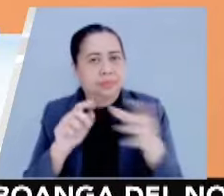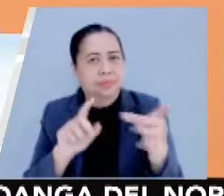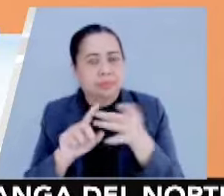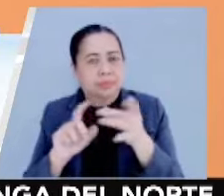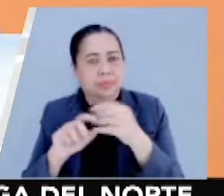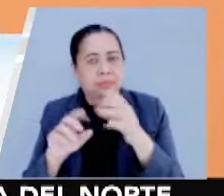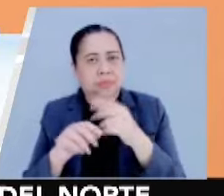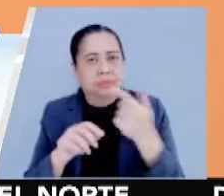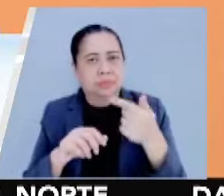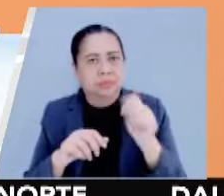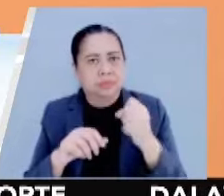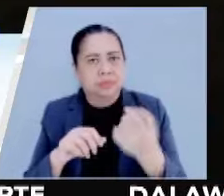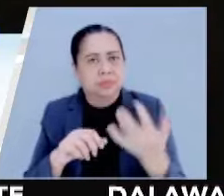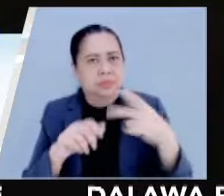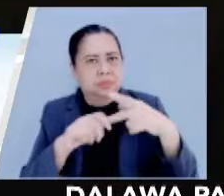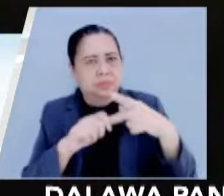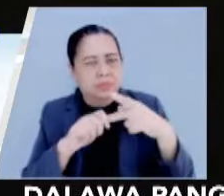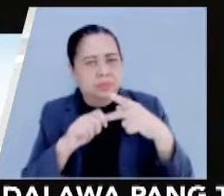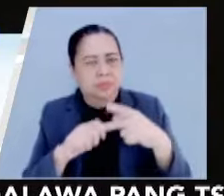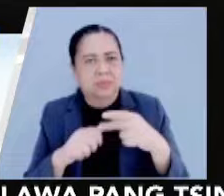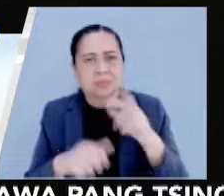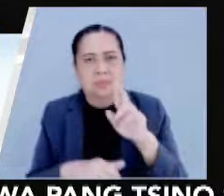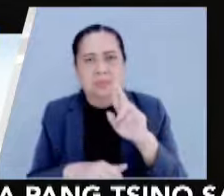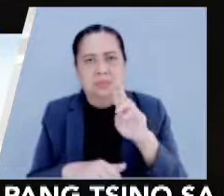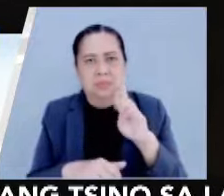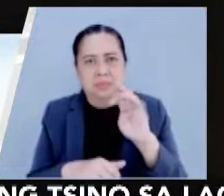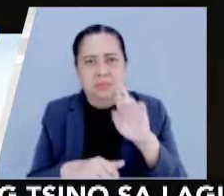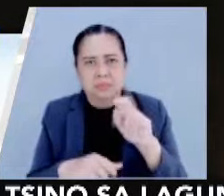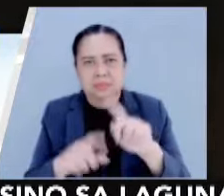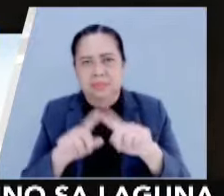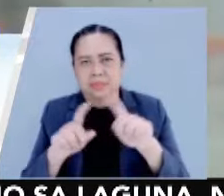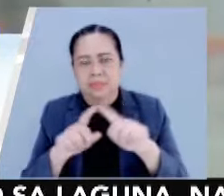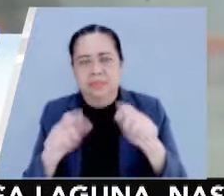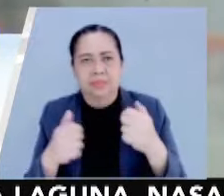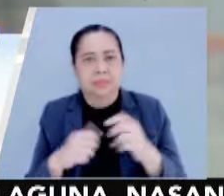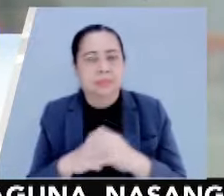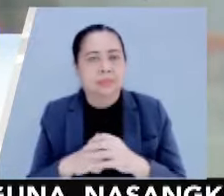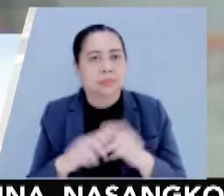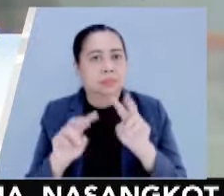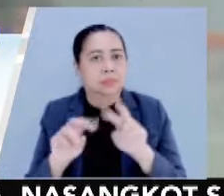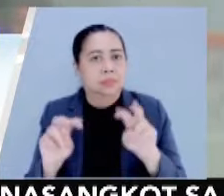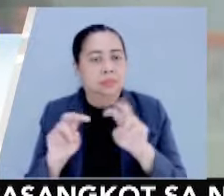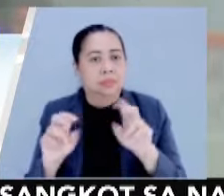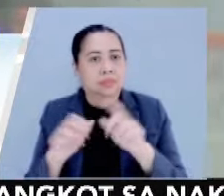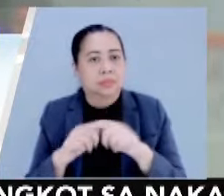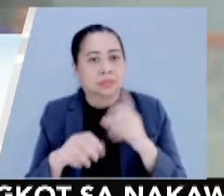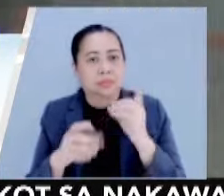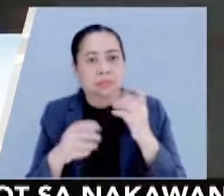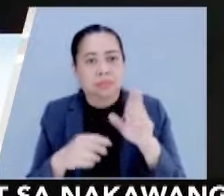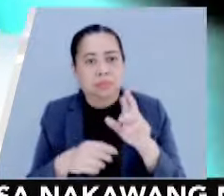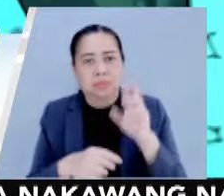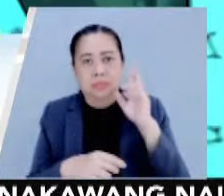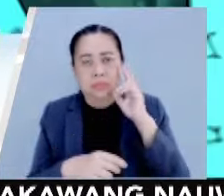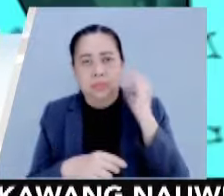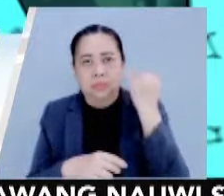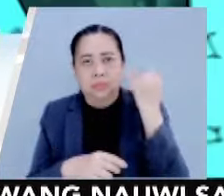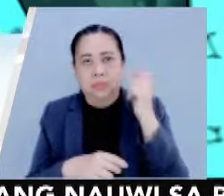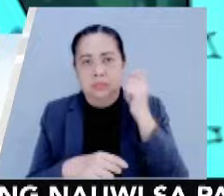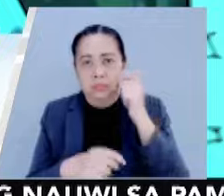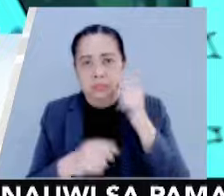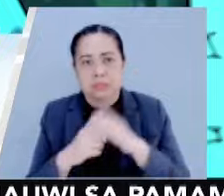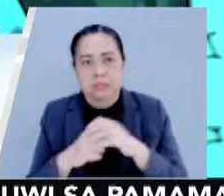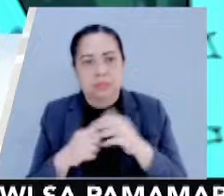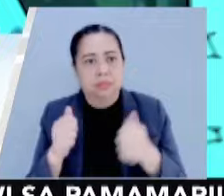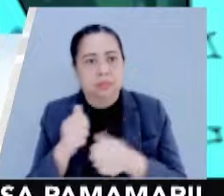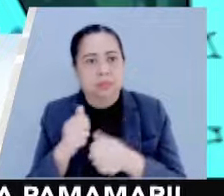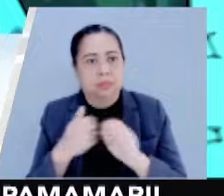sa plastic at rubber manufacturing companies. Masusi ang pinag-aralan ni Dr. Ramuel John Tamargo sa ilalim ng Balik